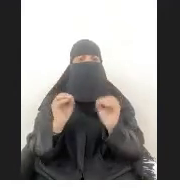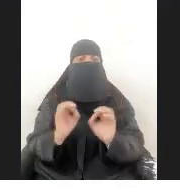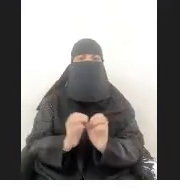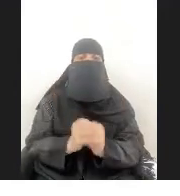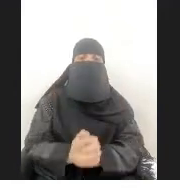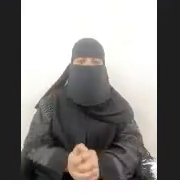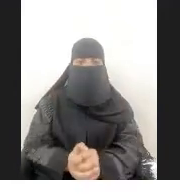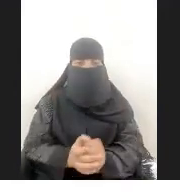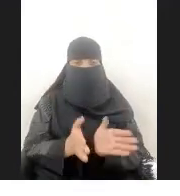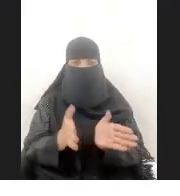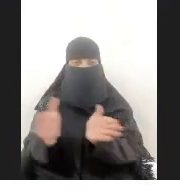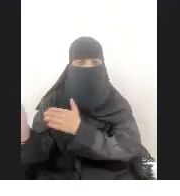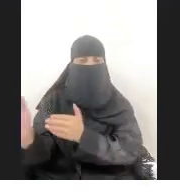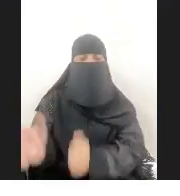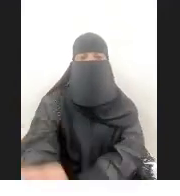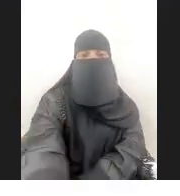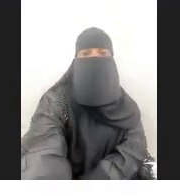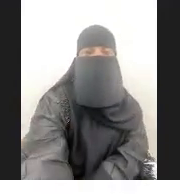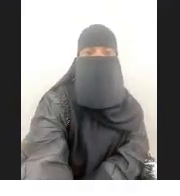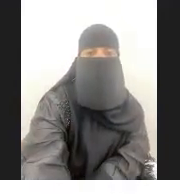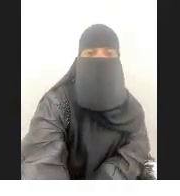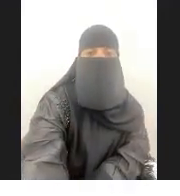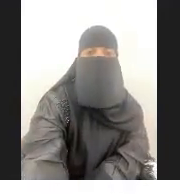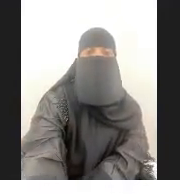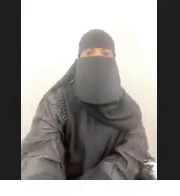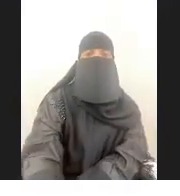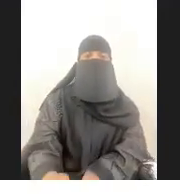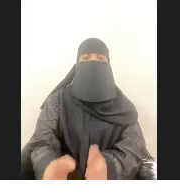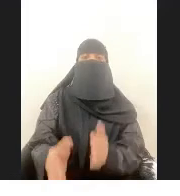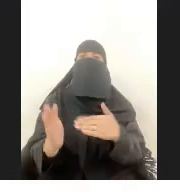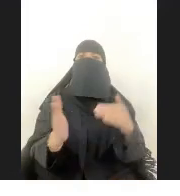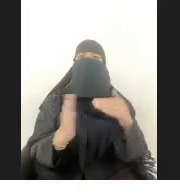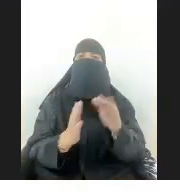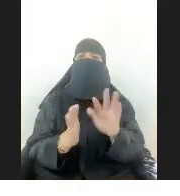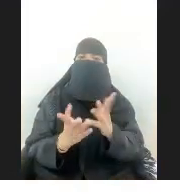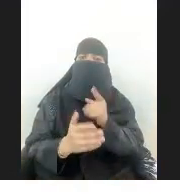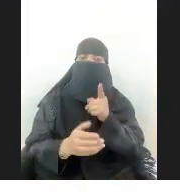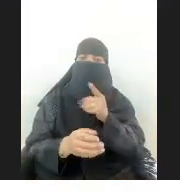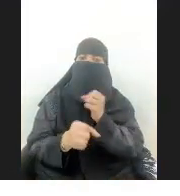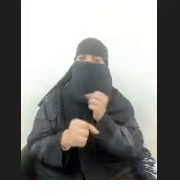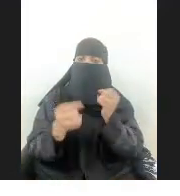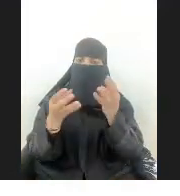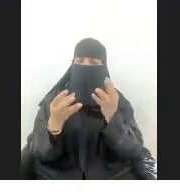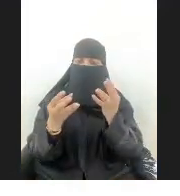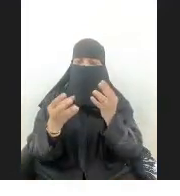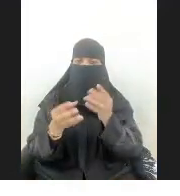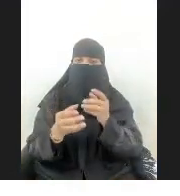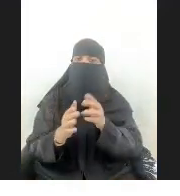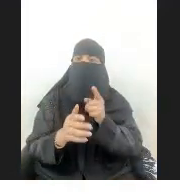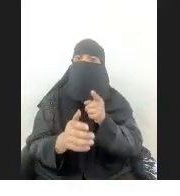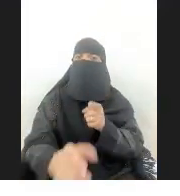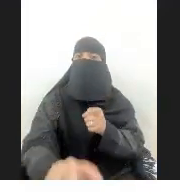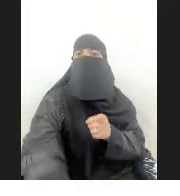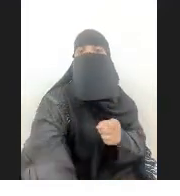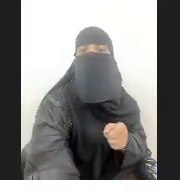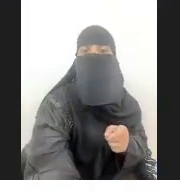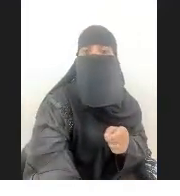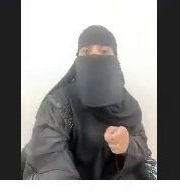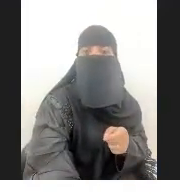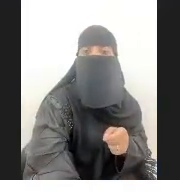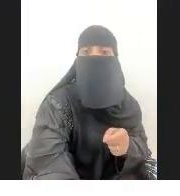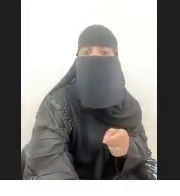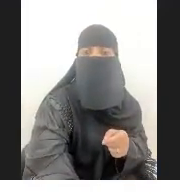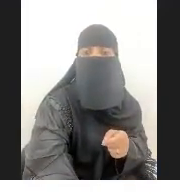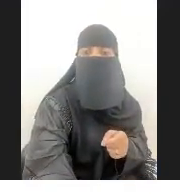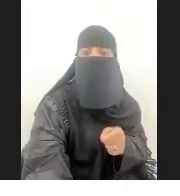مثل ما ذكرنا من نمو المهارات بغض النظر عن الموضوعات العلمية. يوفر نموذج جديد يسمح